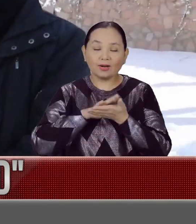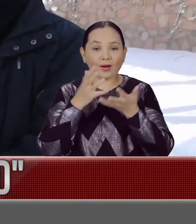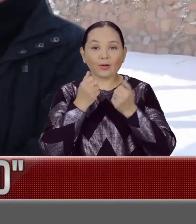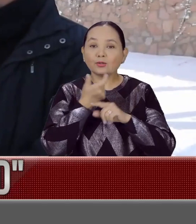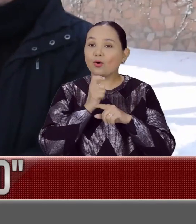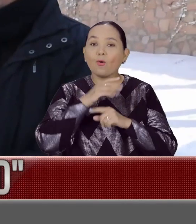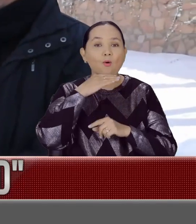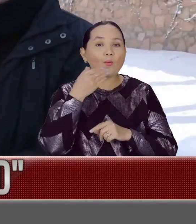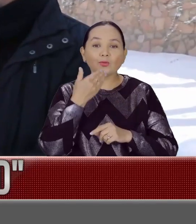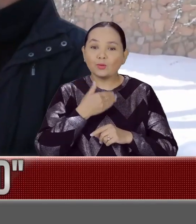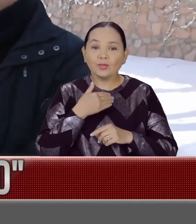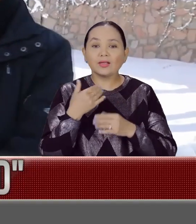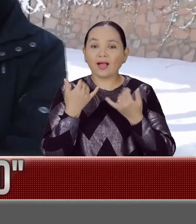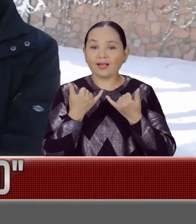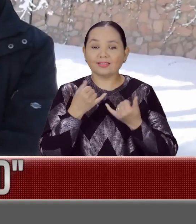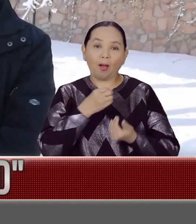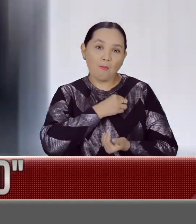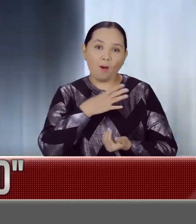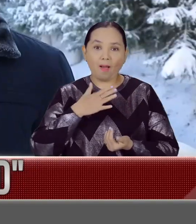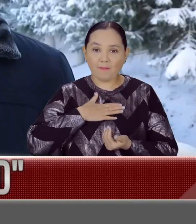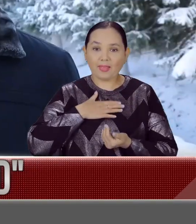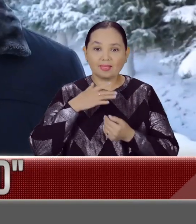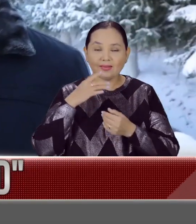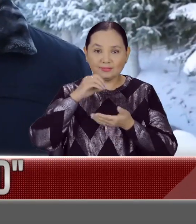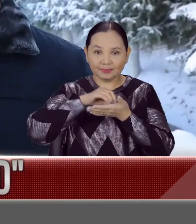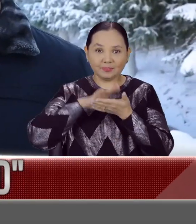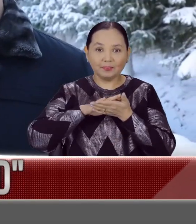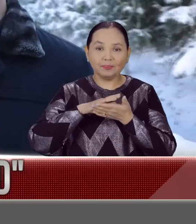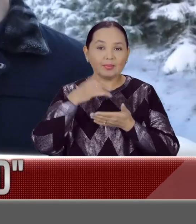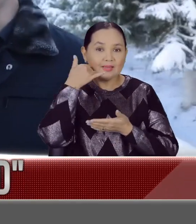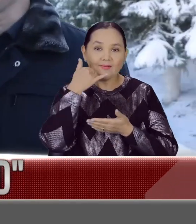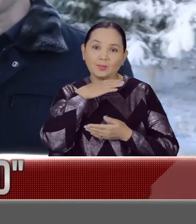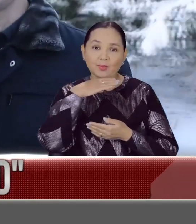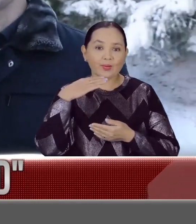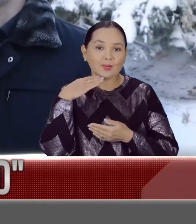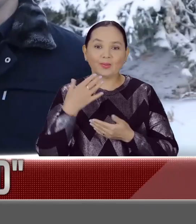ko'pchilik so'rashyapti kadrlarni. Endi hozir eng boy odam men bo'lsam kerak. Bo'lgan yiqilgan paytimiz bo'lgan.